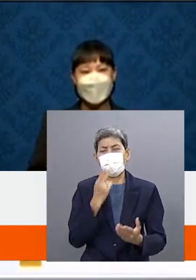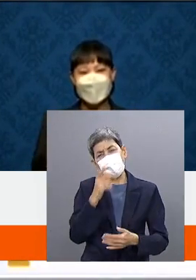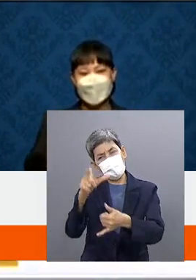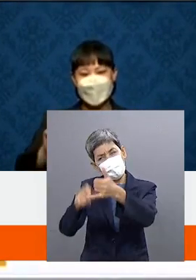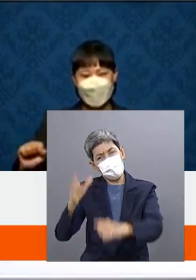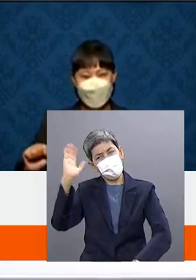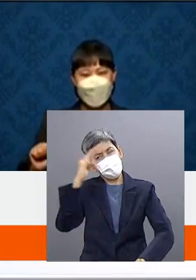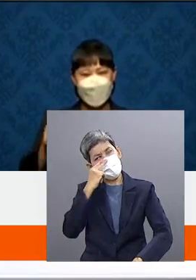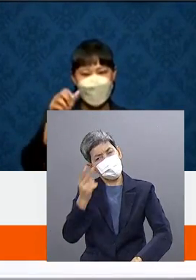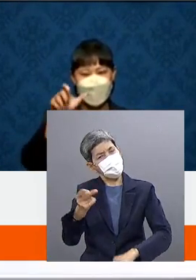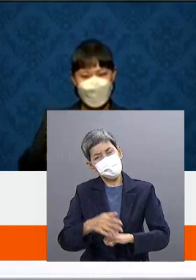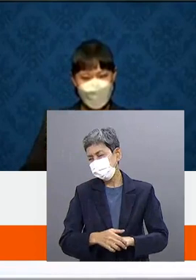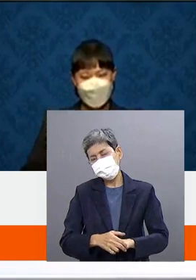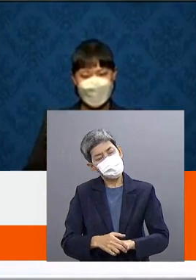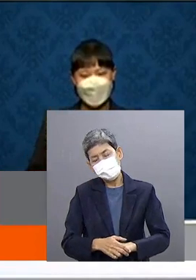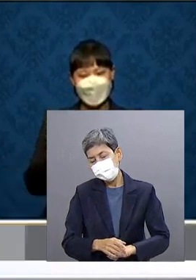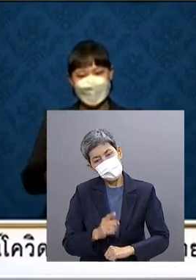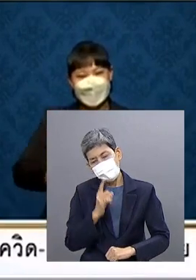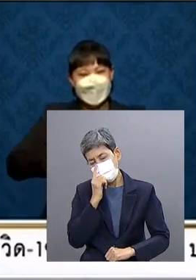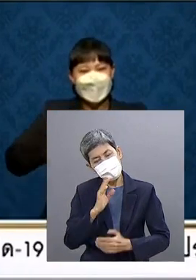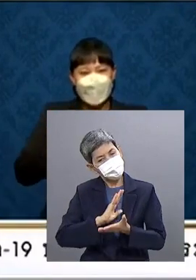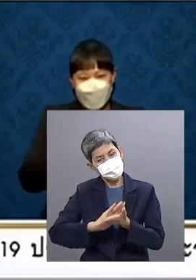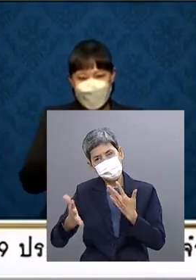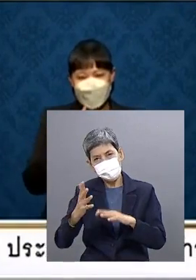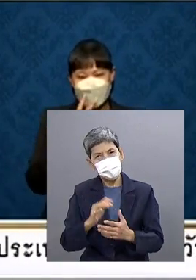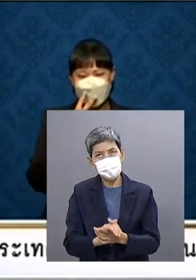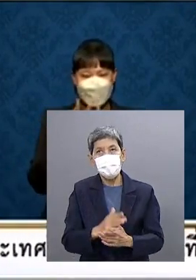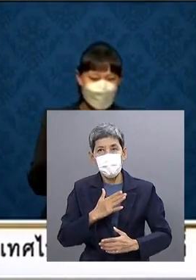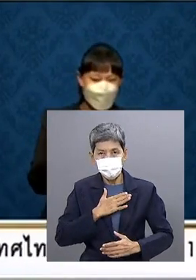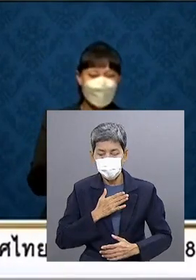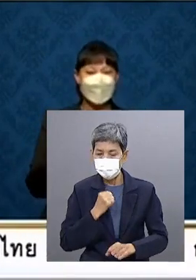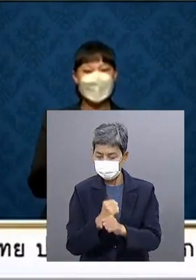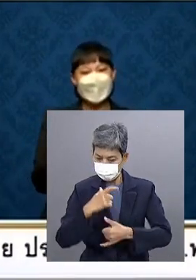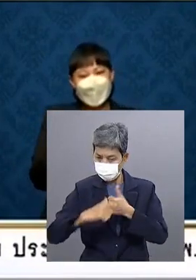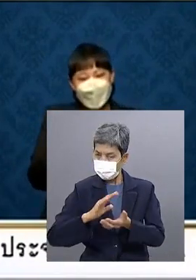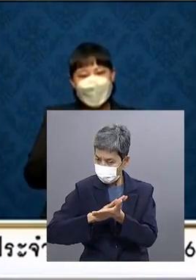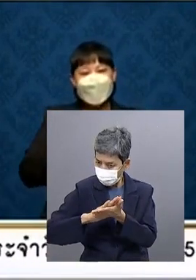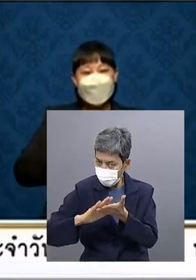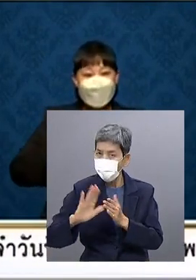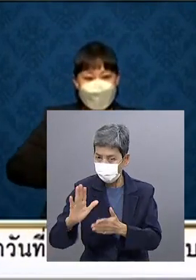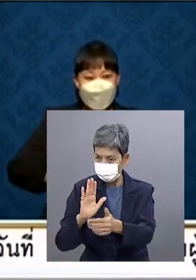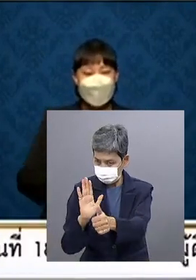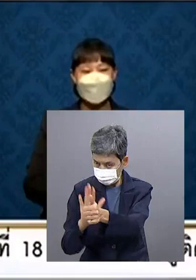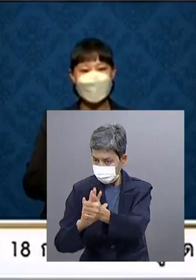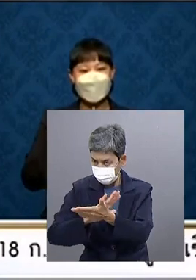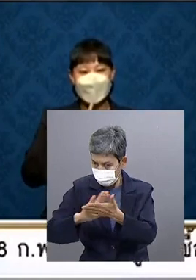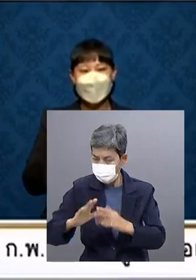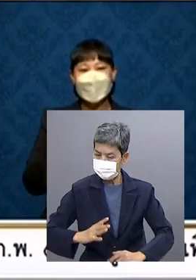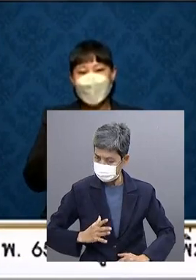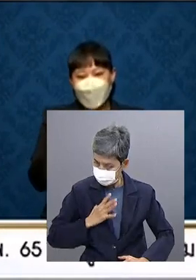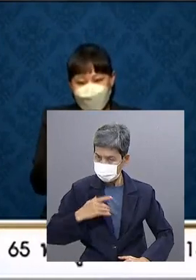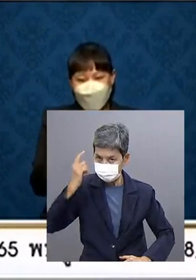นั้นไม่น่าฟังไม่ได้ดูเลยนะครับเพราะนั้นกูหน้ารักษามารยาทด้วยหน้าในการได้รู้จักให้เกียรติคนอื่นเขาว่านะ